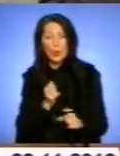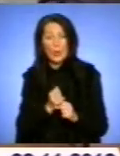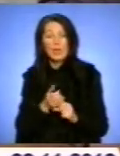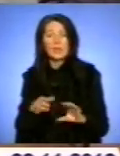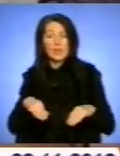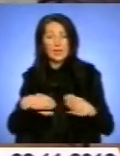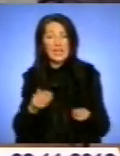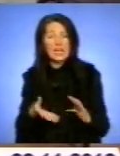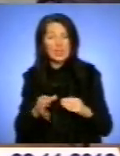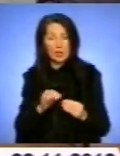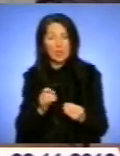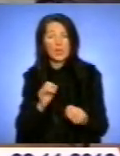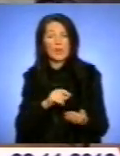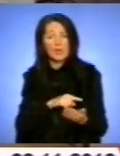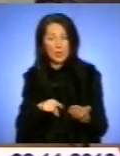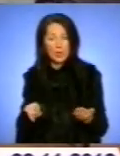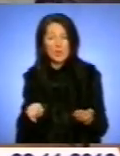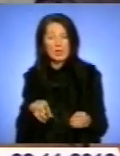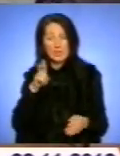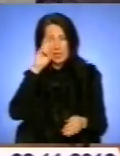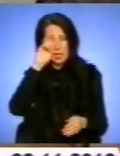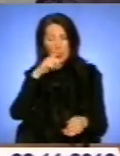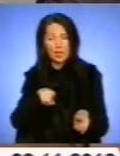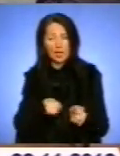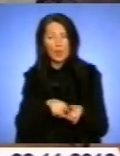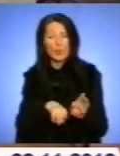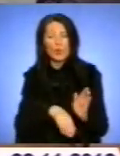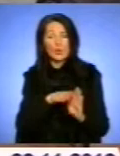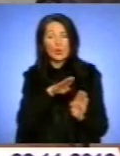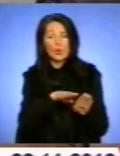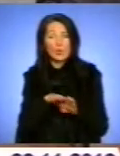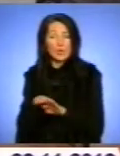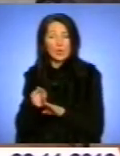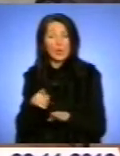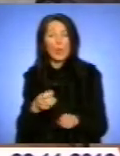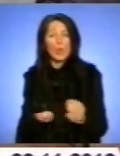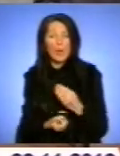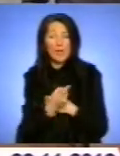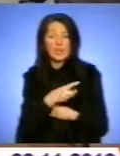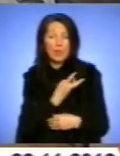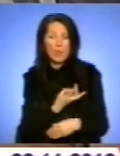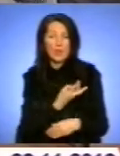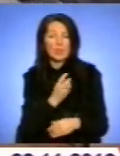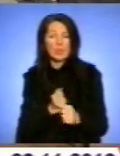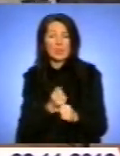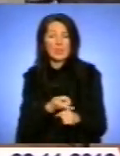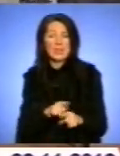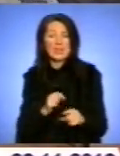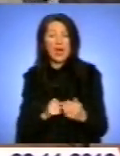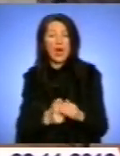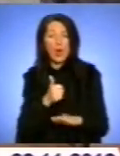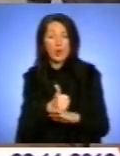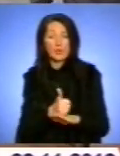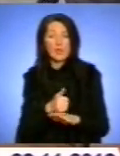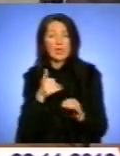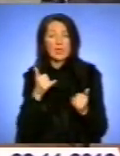результати, і відмічається державою на такому високому рівні, то появляється бажання працювати. І це основне. Бо